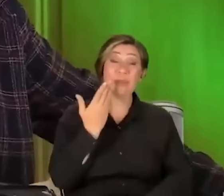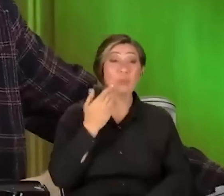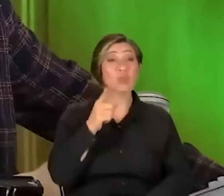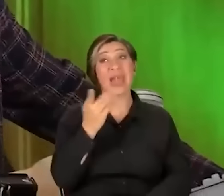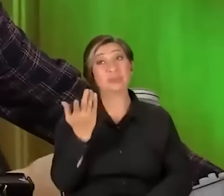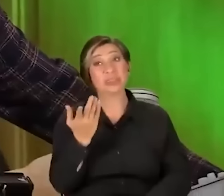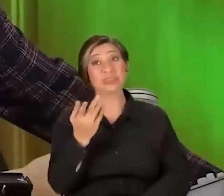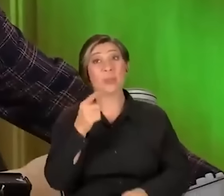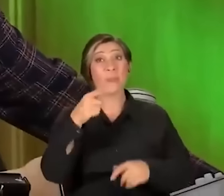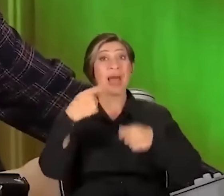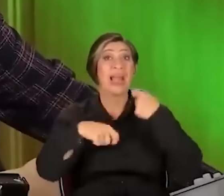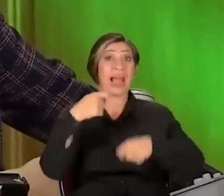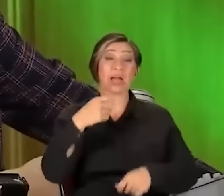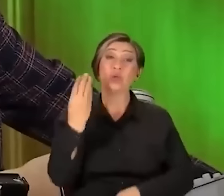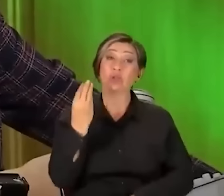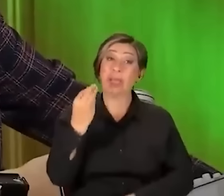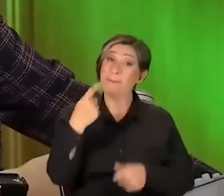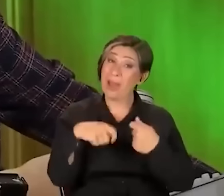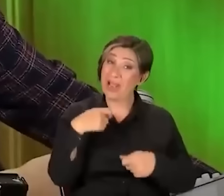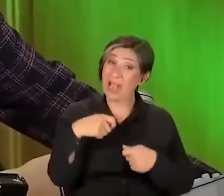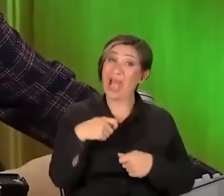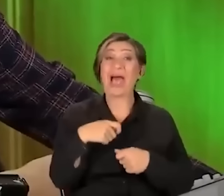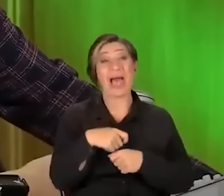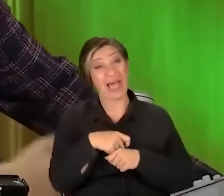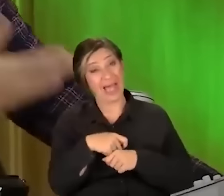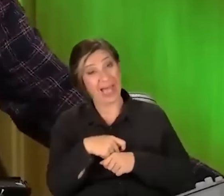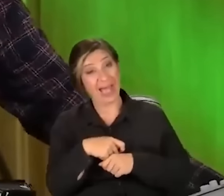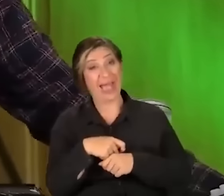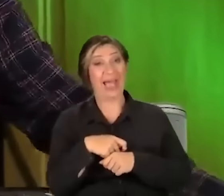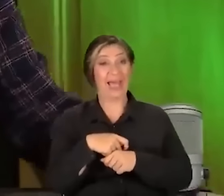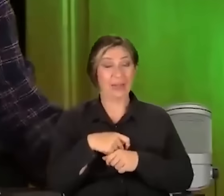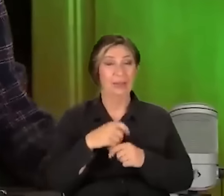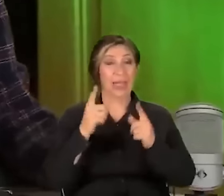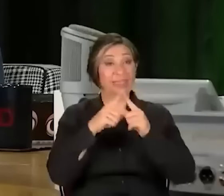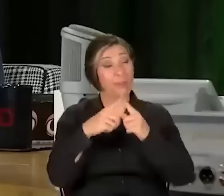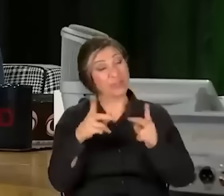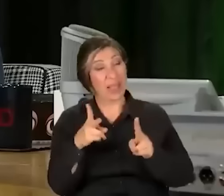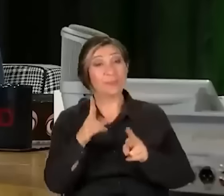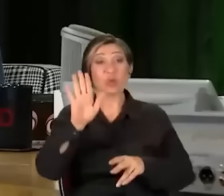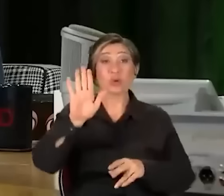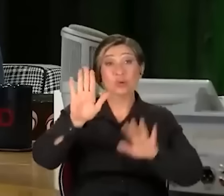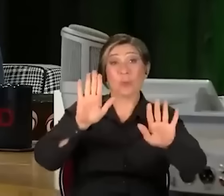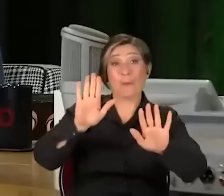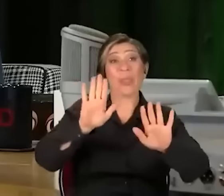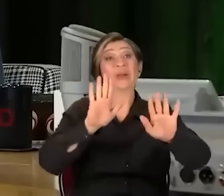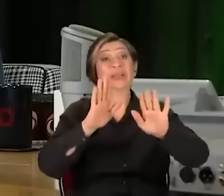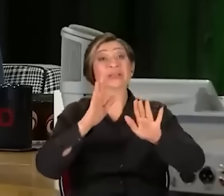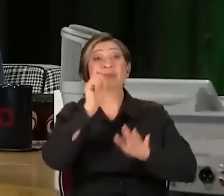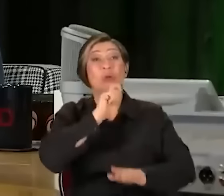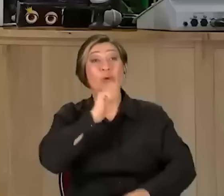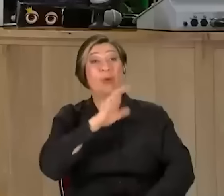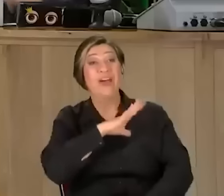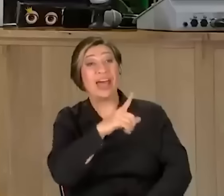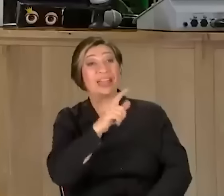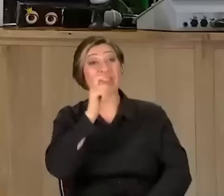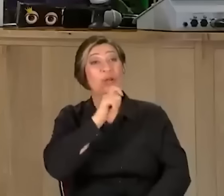Bu neymiş? Banka. Çok güzel bir banka. Aa, ya hesap açtırsak ya. Dur. Dondurma